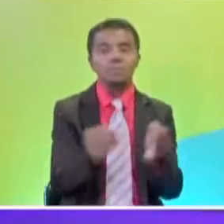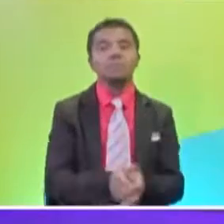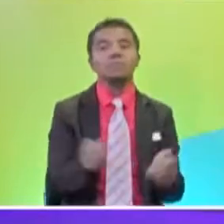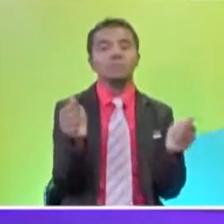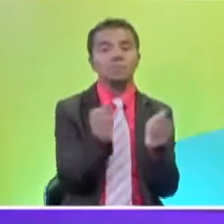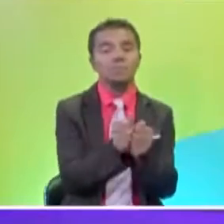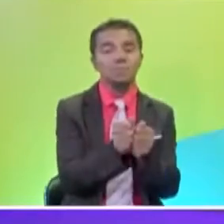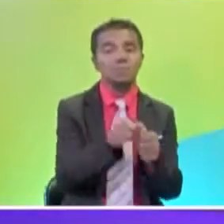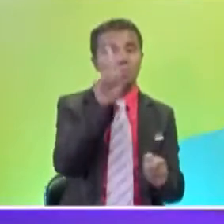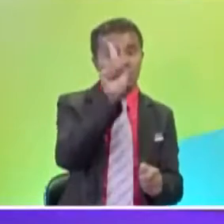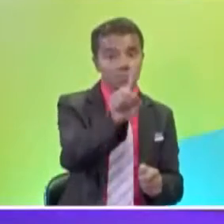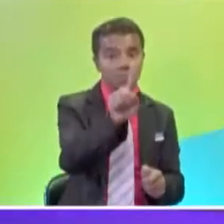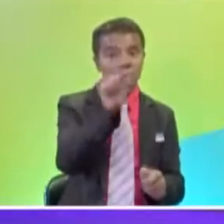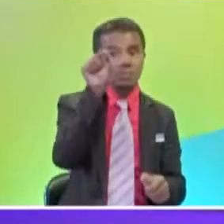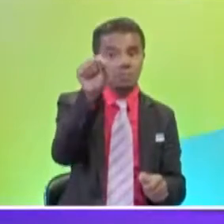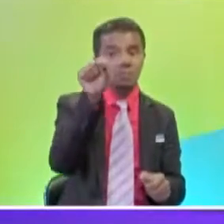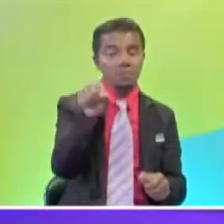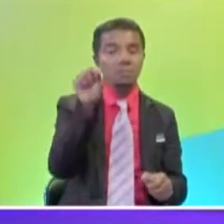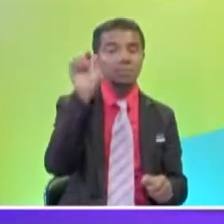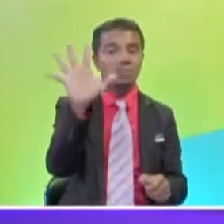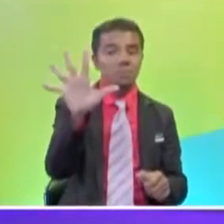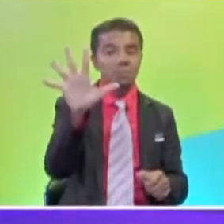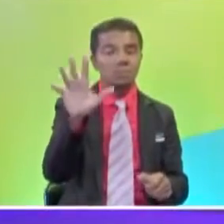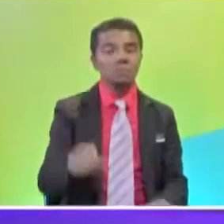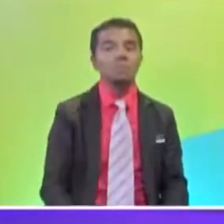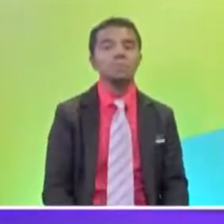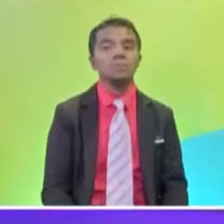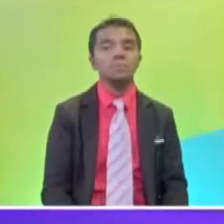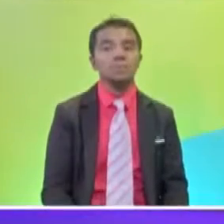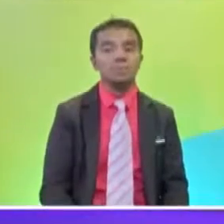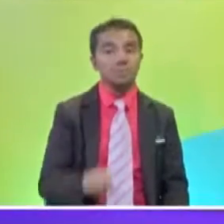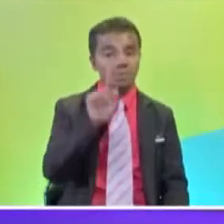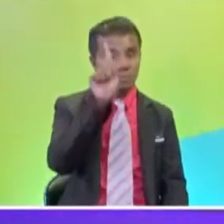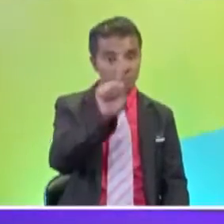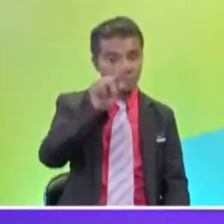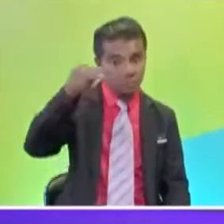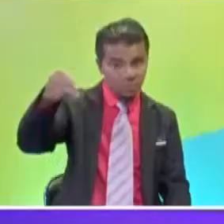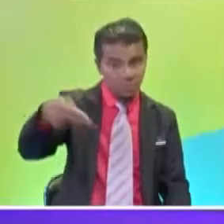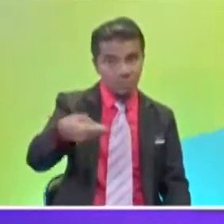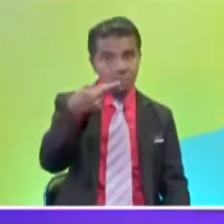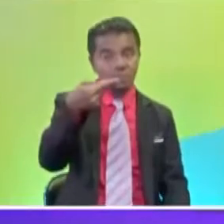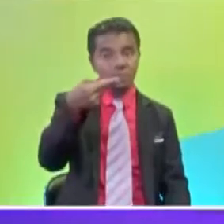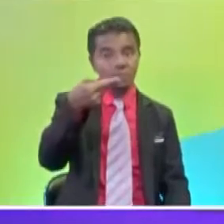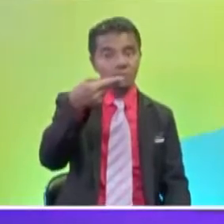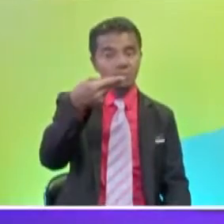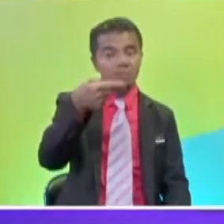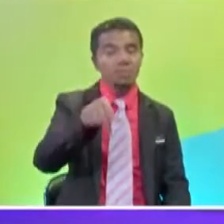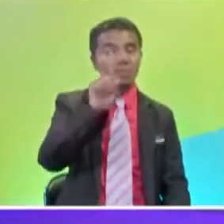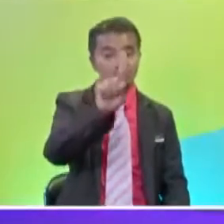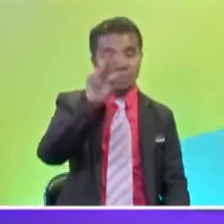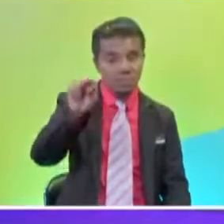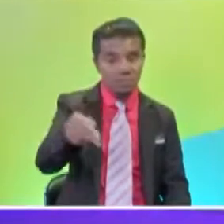1:5. Di mana 1:5. Satu biji satu sudu biji biji benih